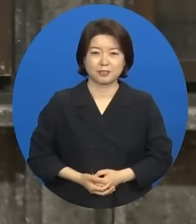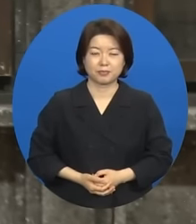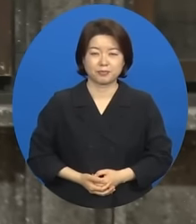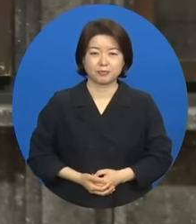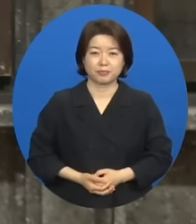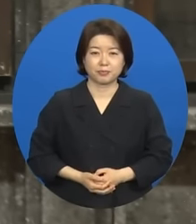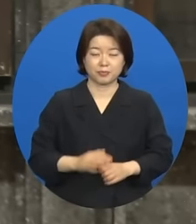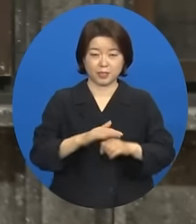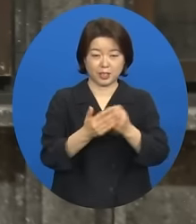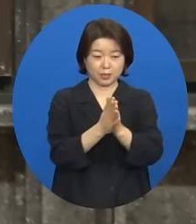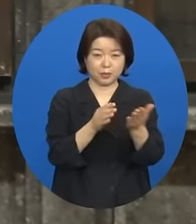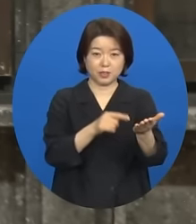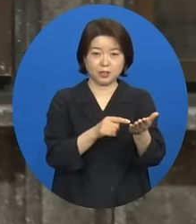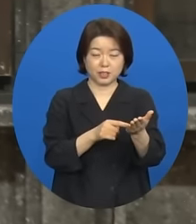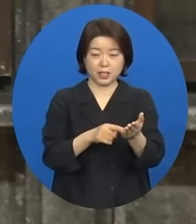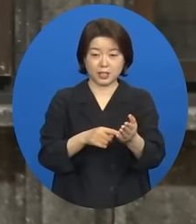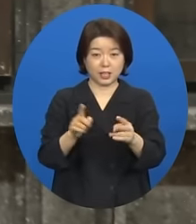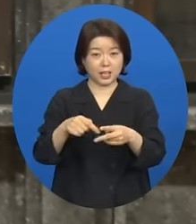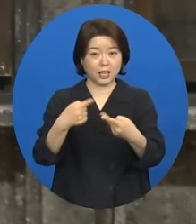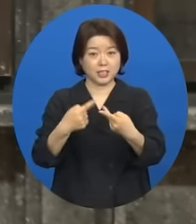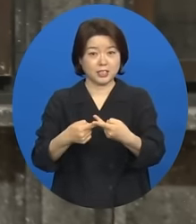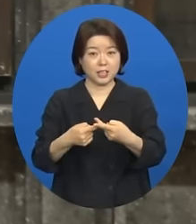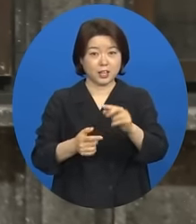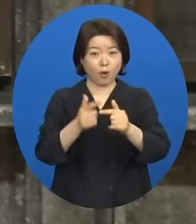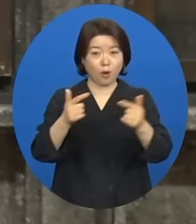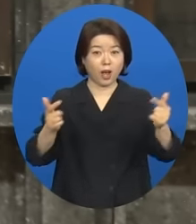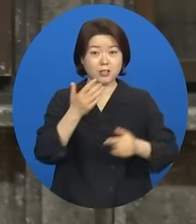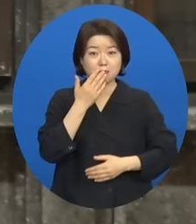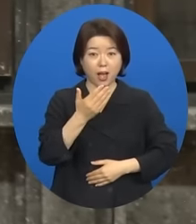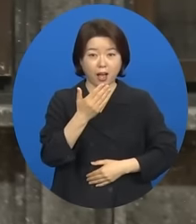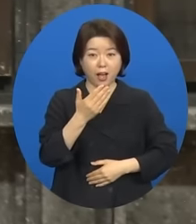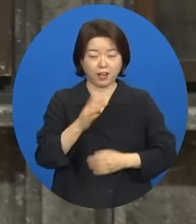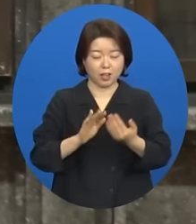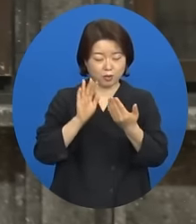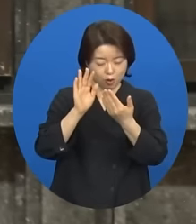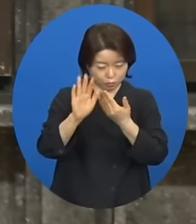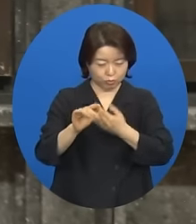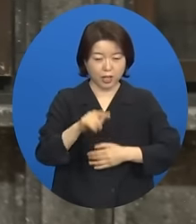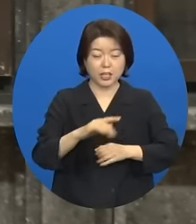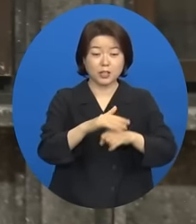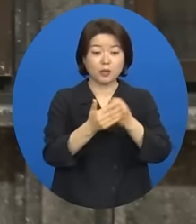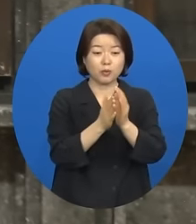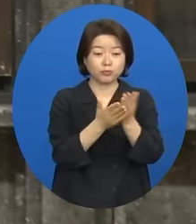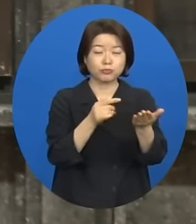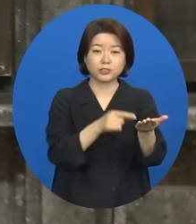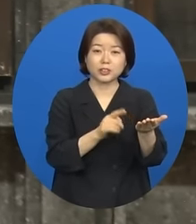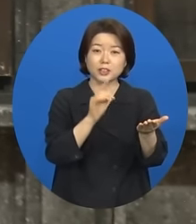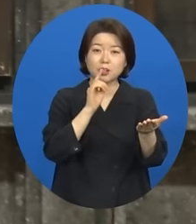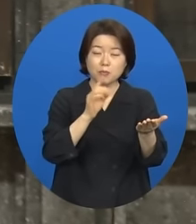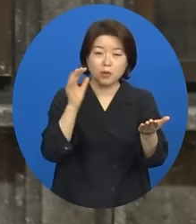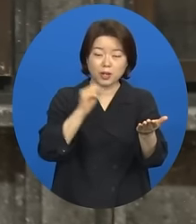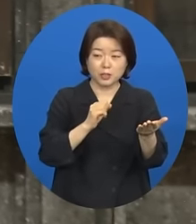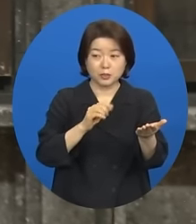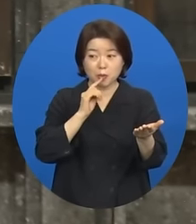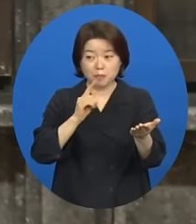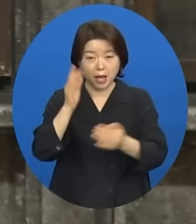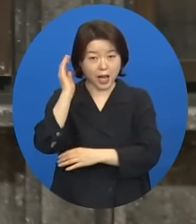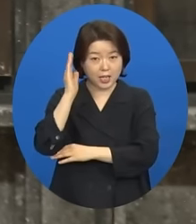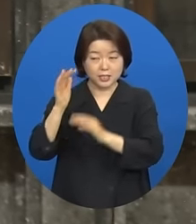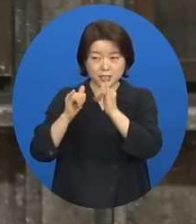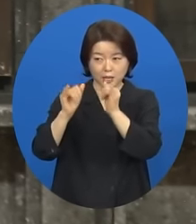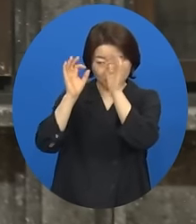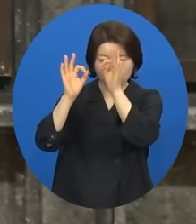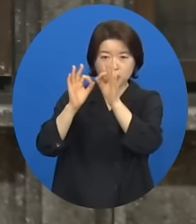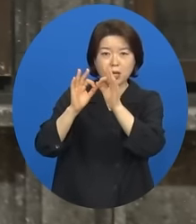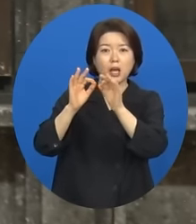오늘 이 본문이 굉장히 해석이 달라지는 본문입니다. 여러분 나중에 이 본문을 가지고 말씀을 하신 분들을 보시면